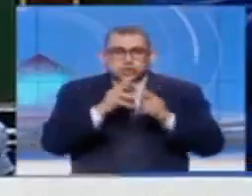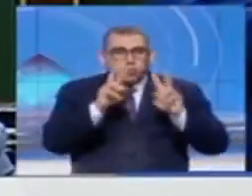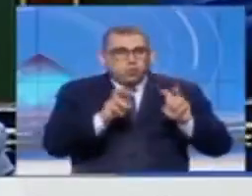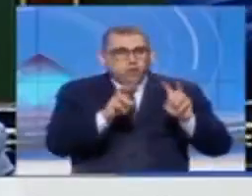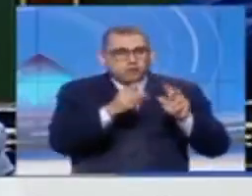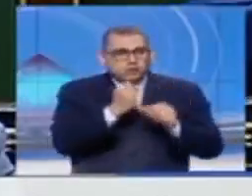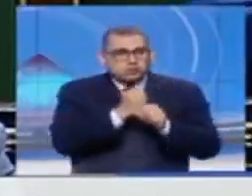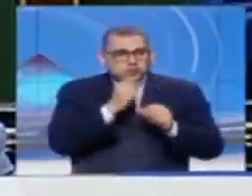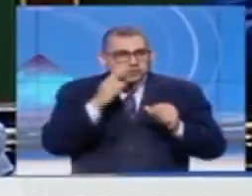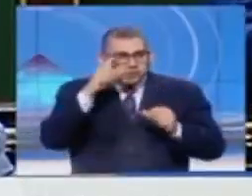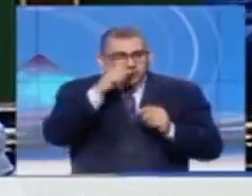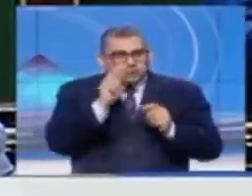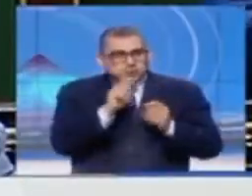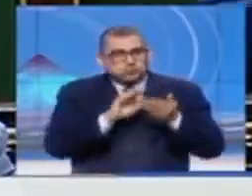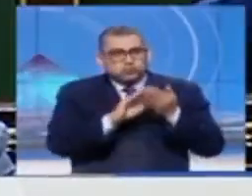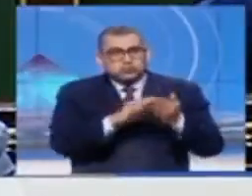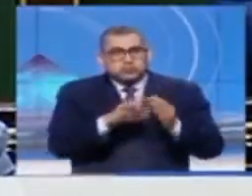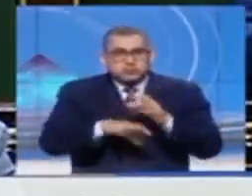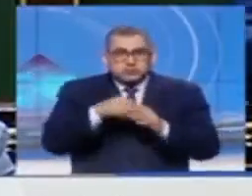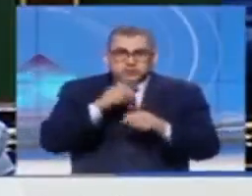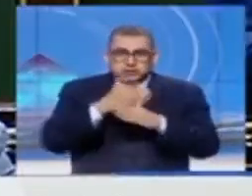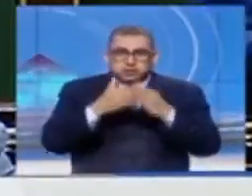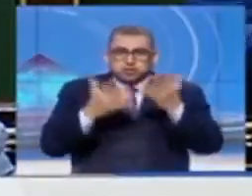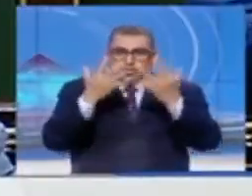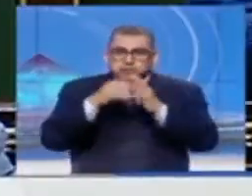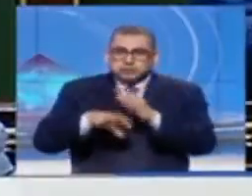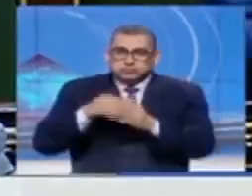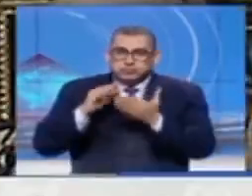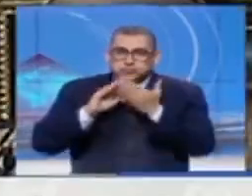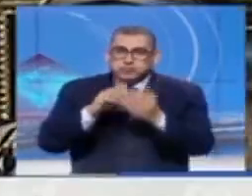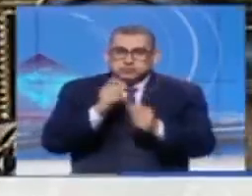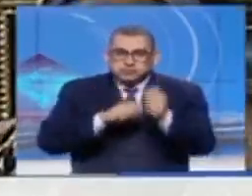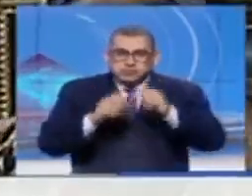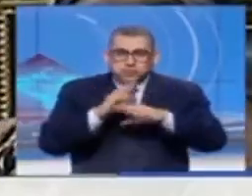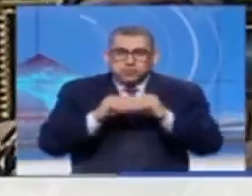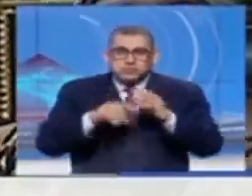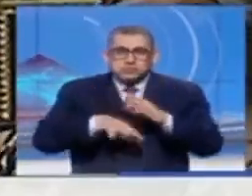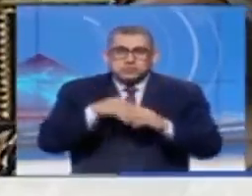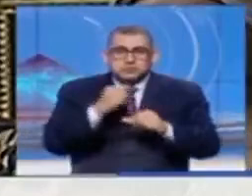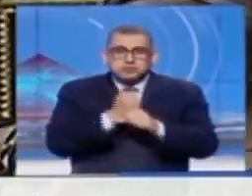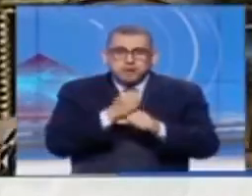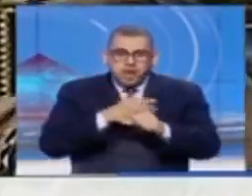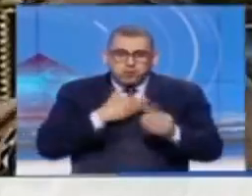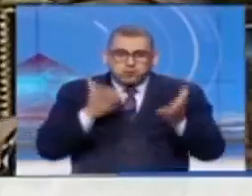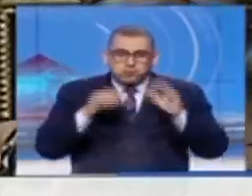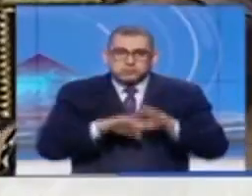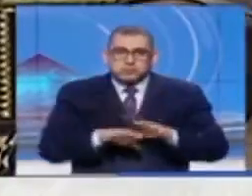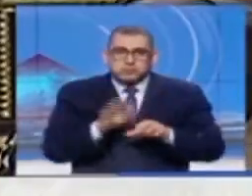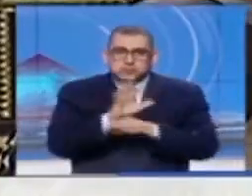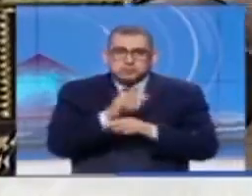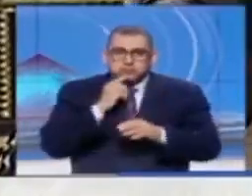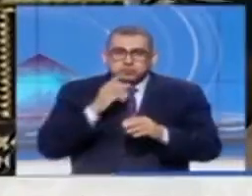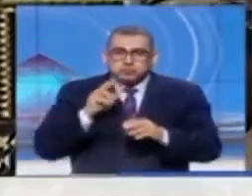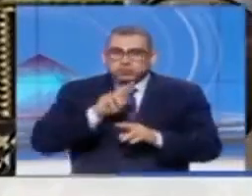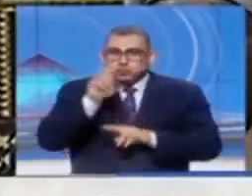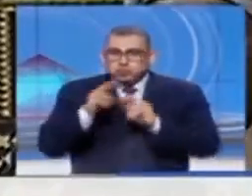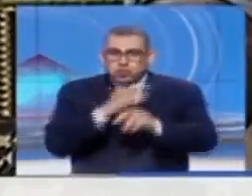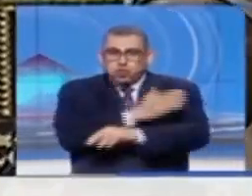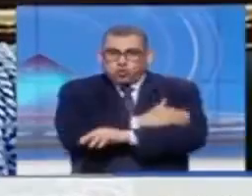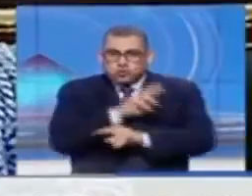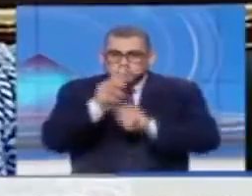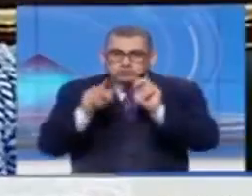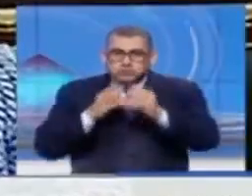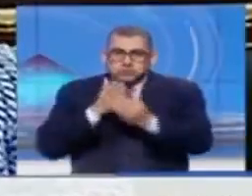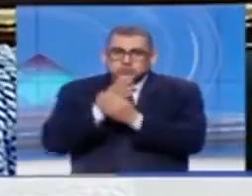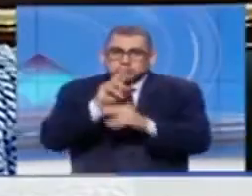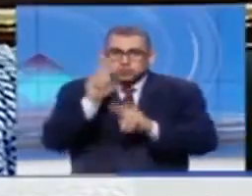المتعثرة وإقامة أخرى جديدة لدعم الصناعة الوطنية وتطوير المنتج المحلي. وتضمنت مداخلات النواب طلب توضيح